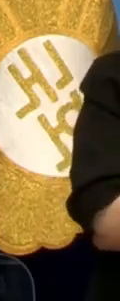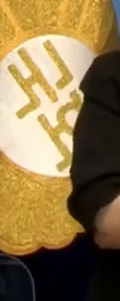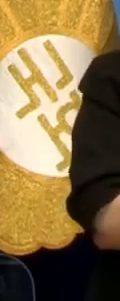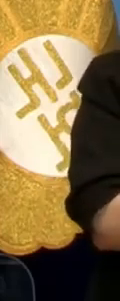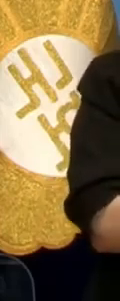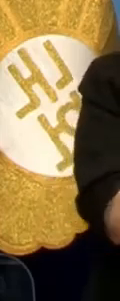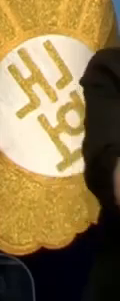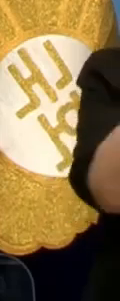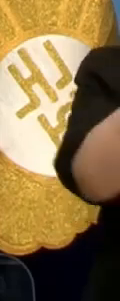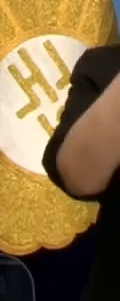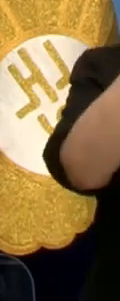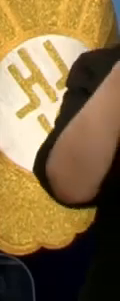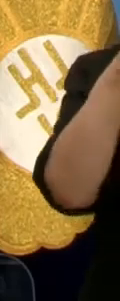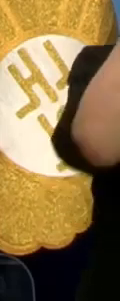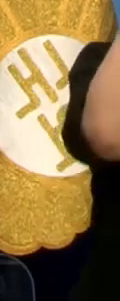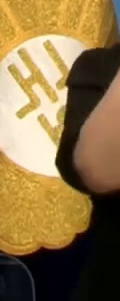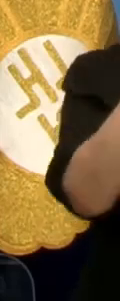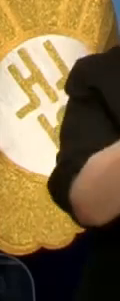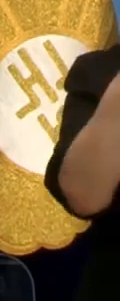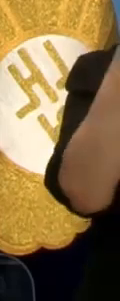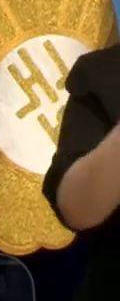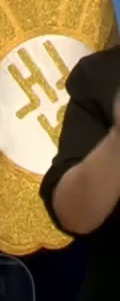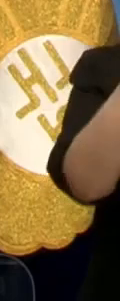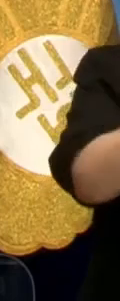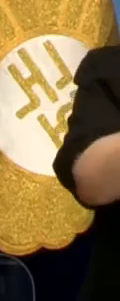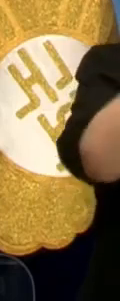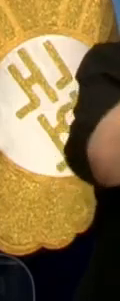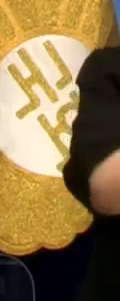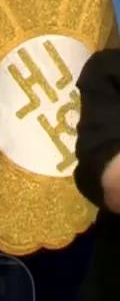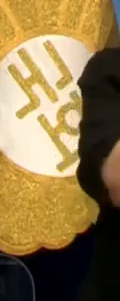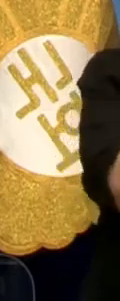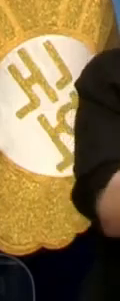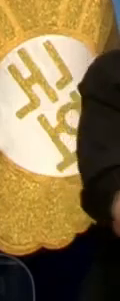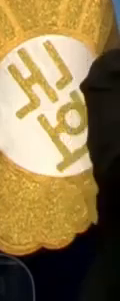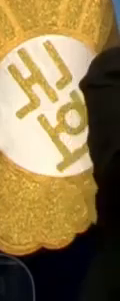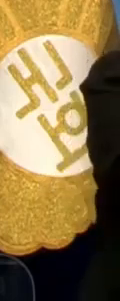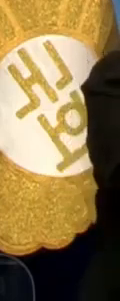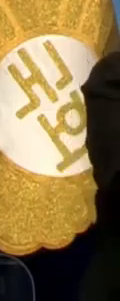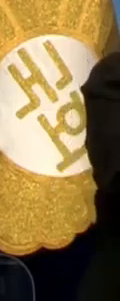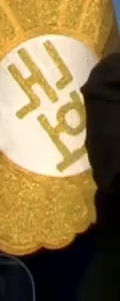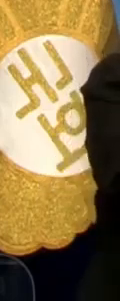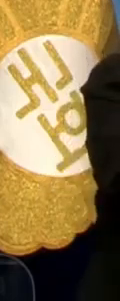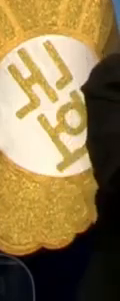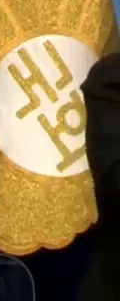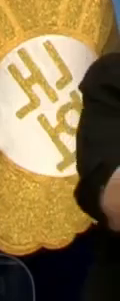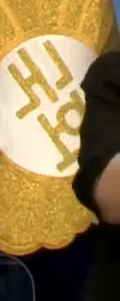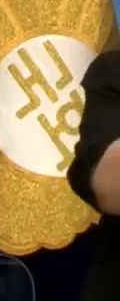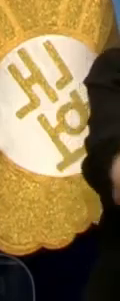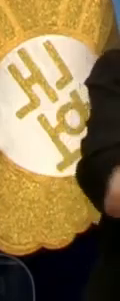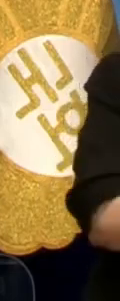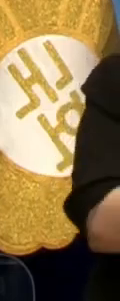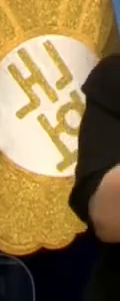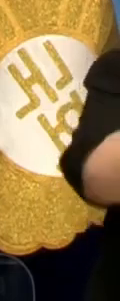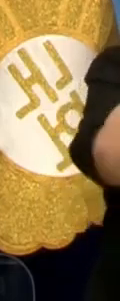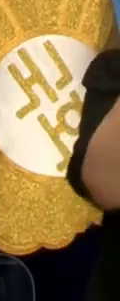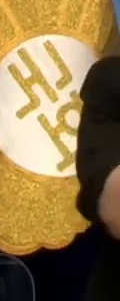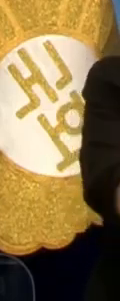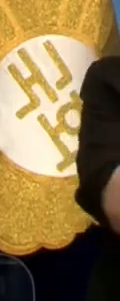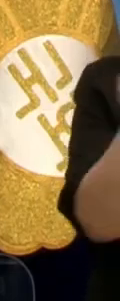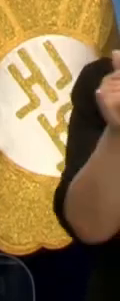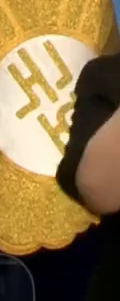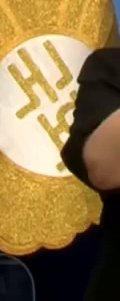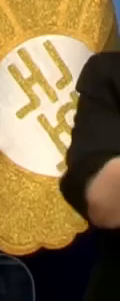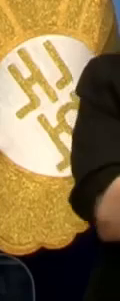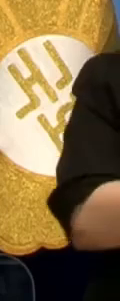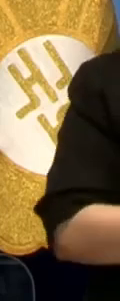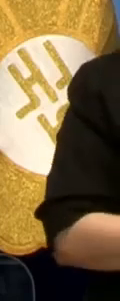되고 또 보편 기본소득을 합해서 200만 원을 지급받기 때문에 이분들을 제외한 모든 국민들이 연